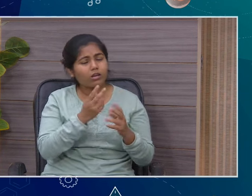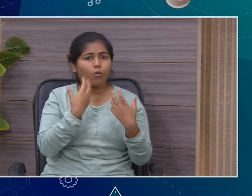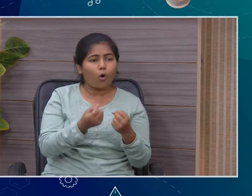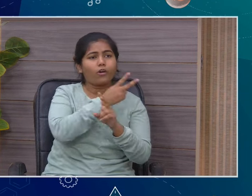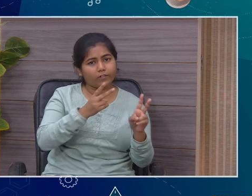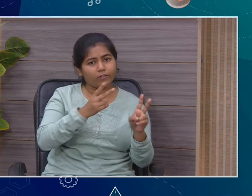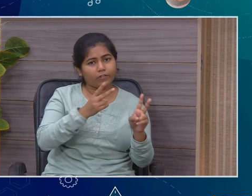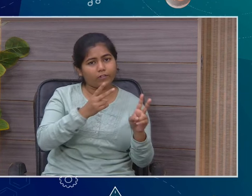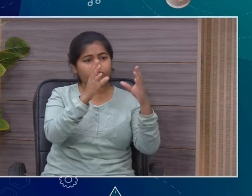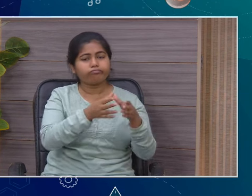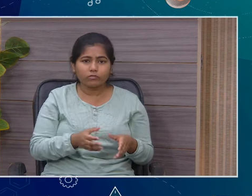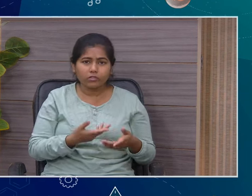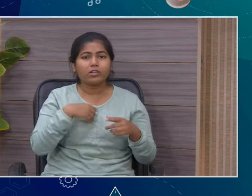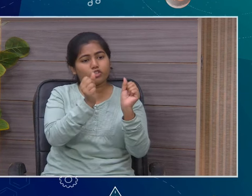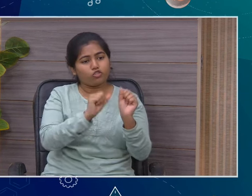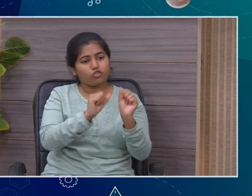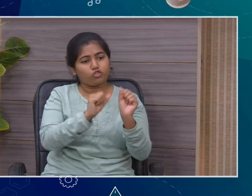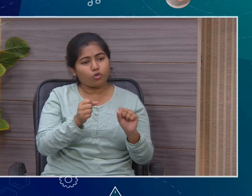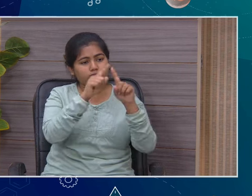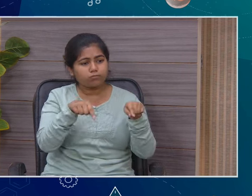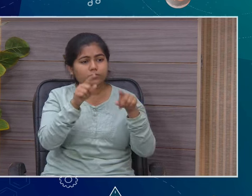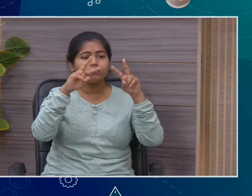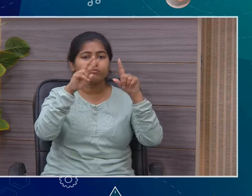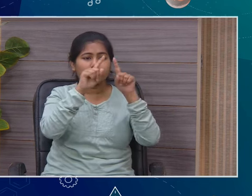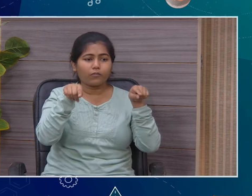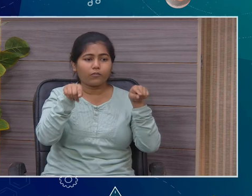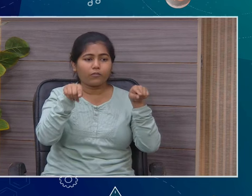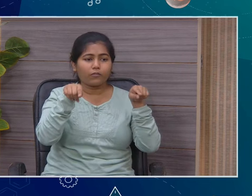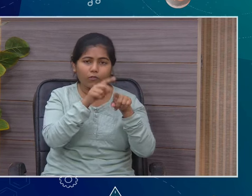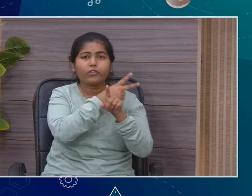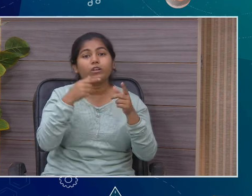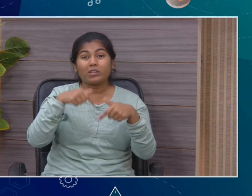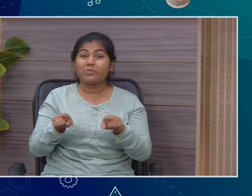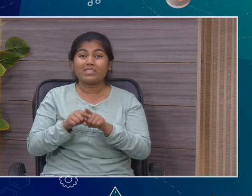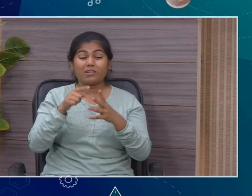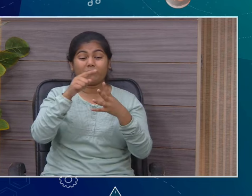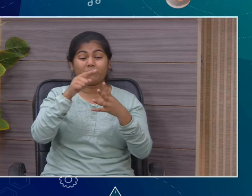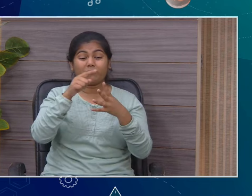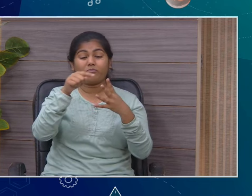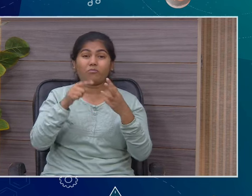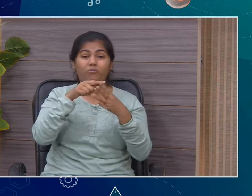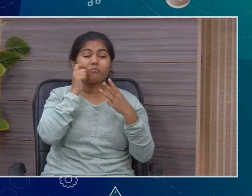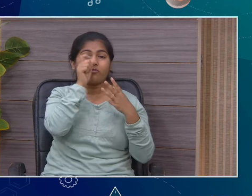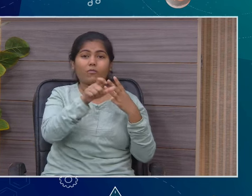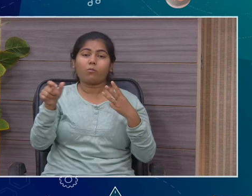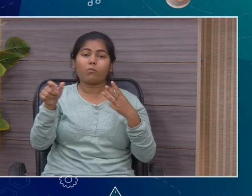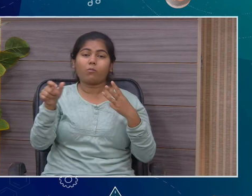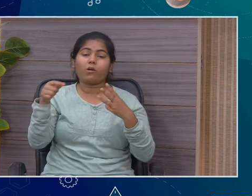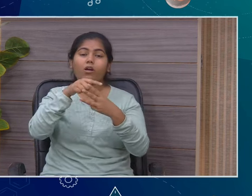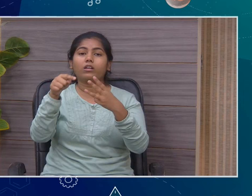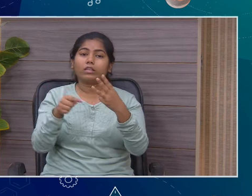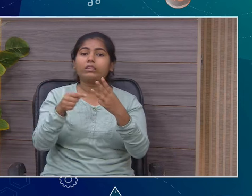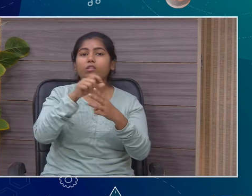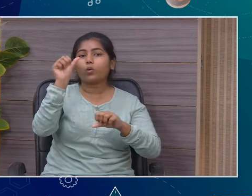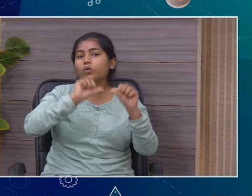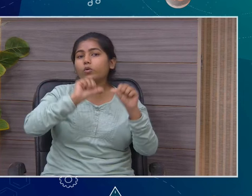सकते हैं ऑब्जेक्ट्स ही कर रहे हैं तो उनकी शेप के अनुसार तो यहाँ पर जो तीनों साइंटिस्ट की हम बात कर रहे हैं डॉब्रेनियर न्यूलैंड एंड मेंडलीव